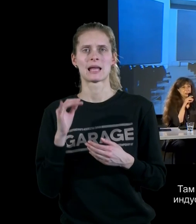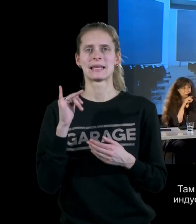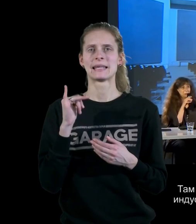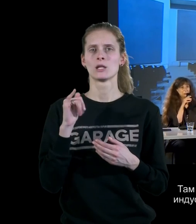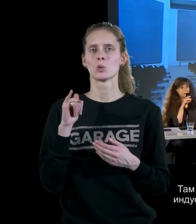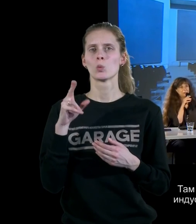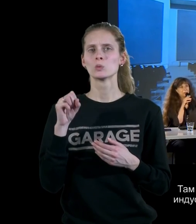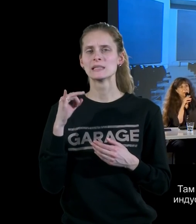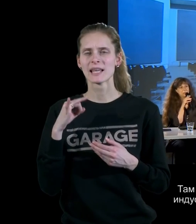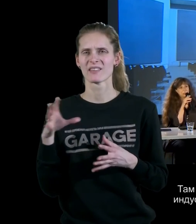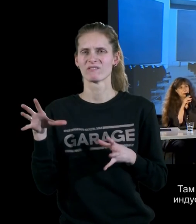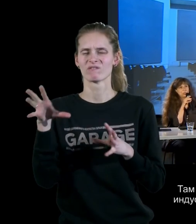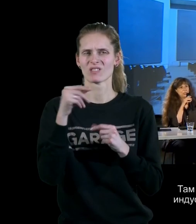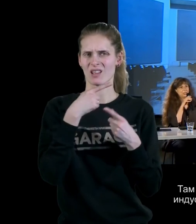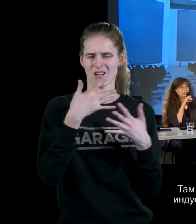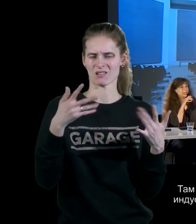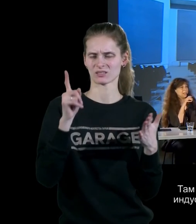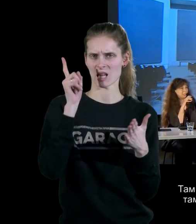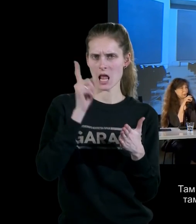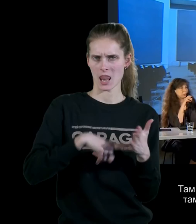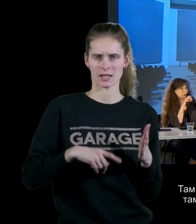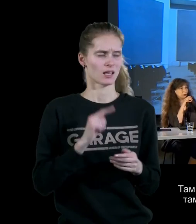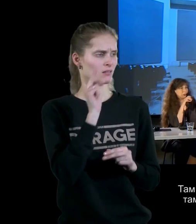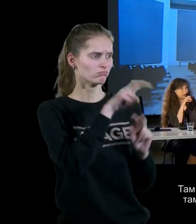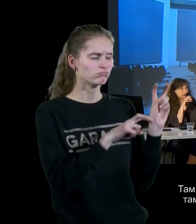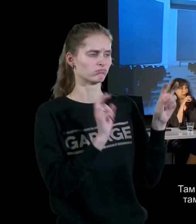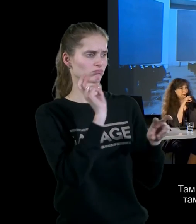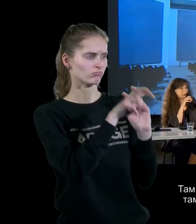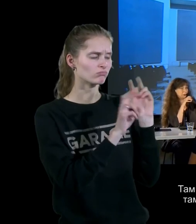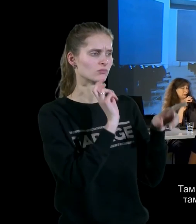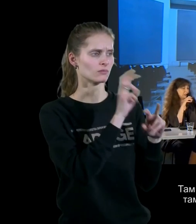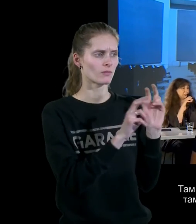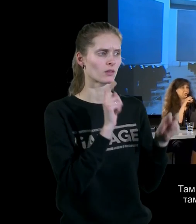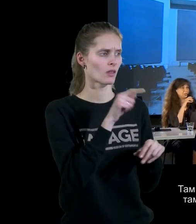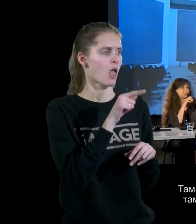иудейских, всех возможных религий. Там не проходят никакие